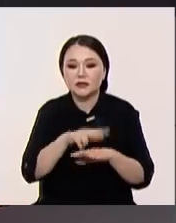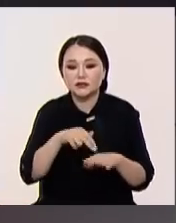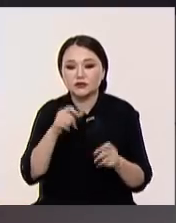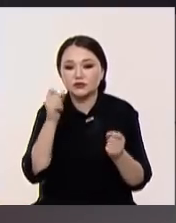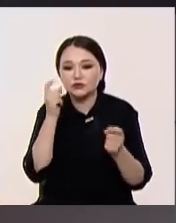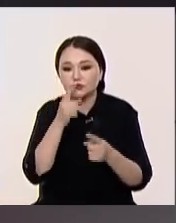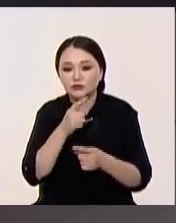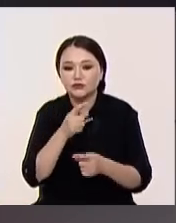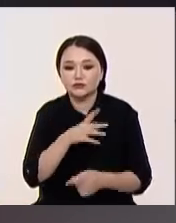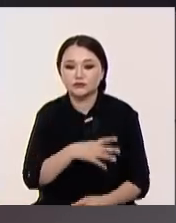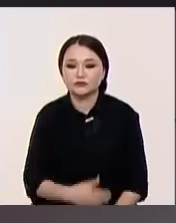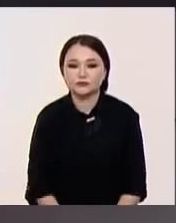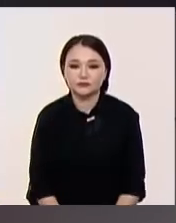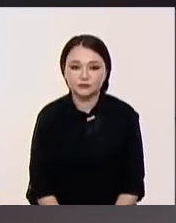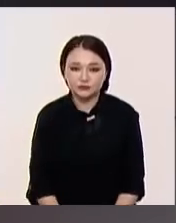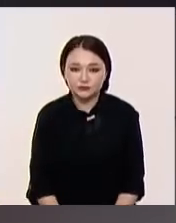аныктап билди.